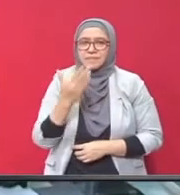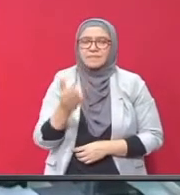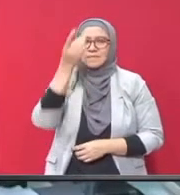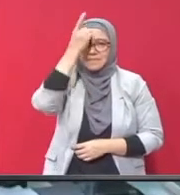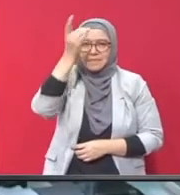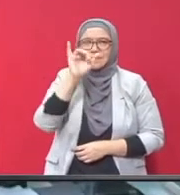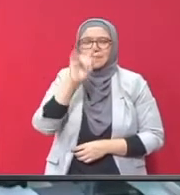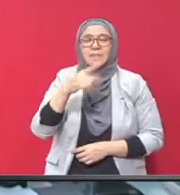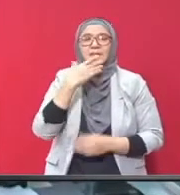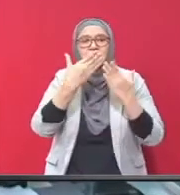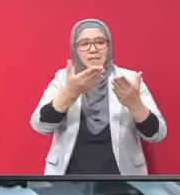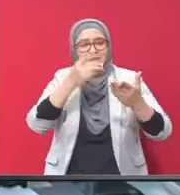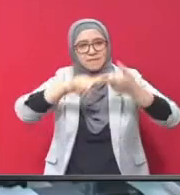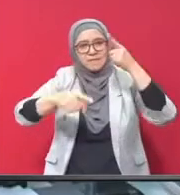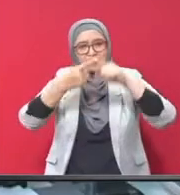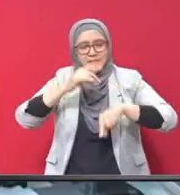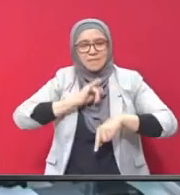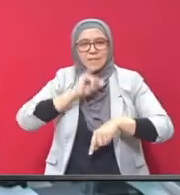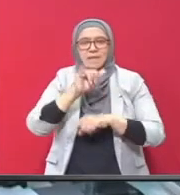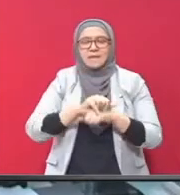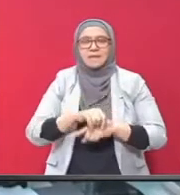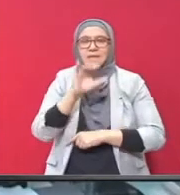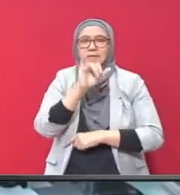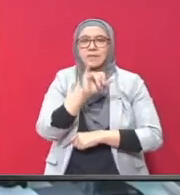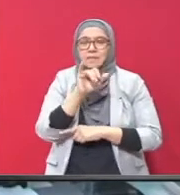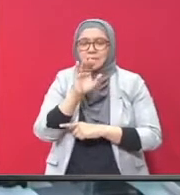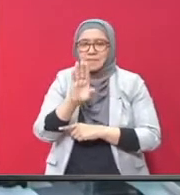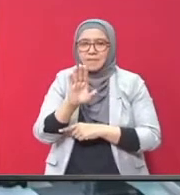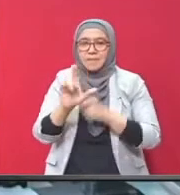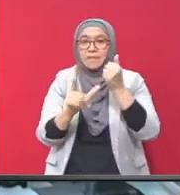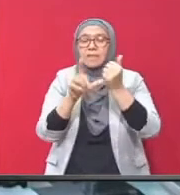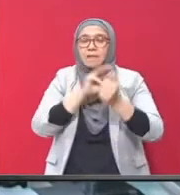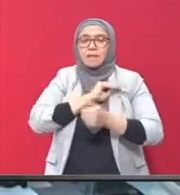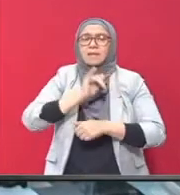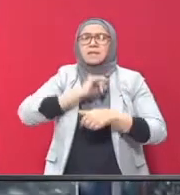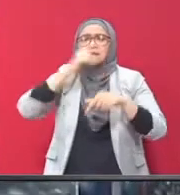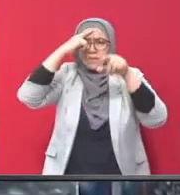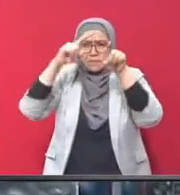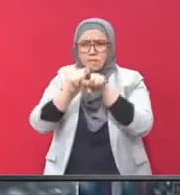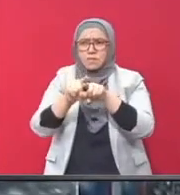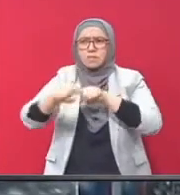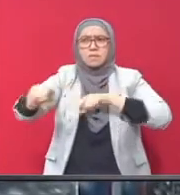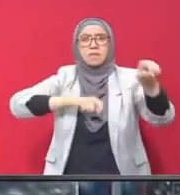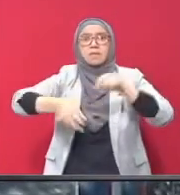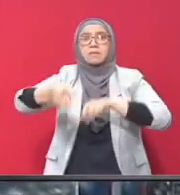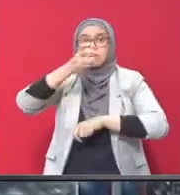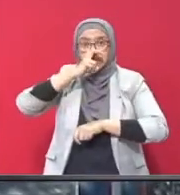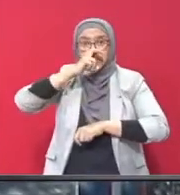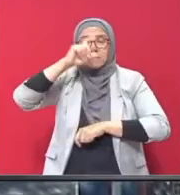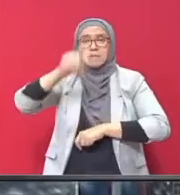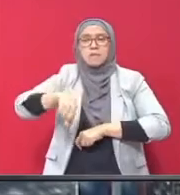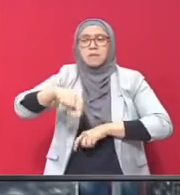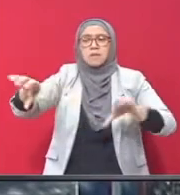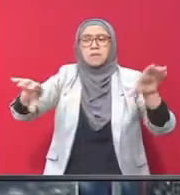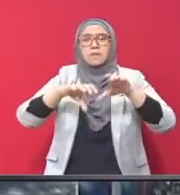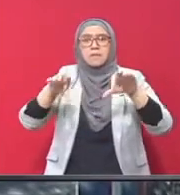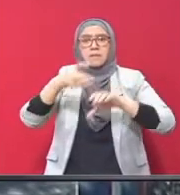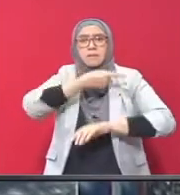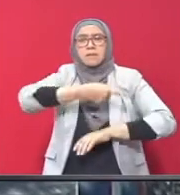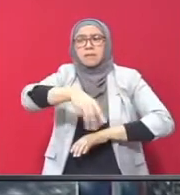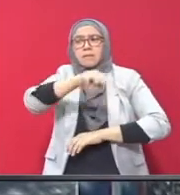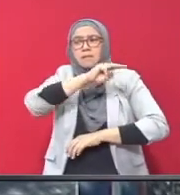diperkuat Makasih Rakan saya umat timbalan menteri saya bersetuju bahwa tindakan tegas yang dibuat oleh